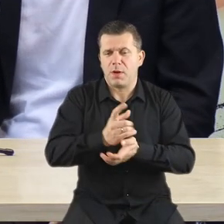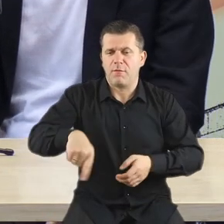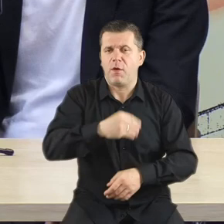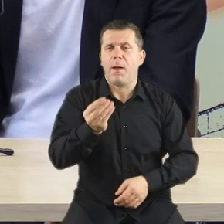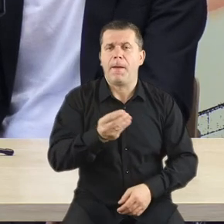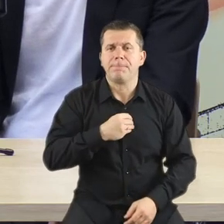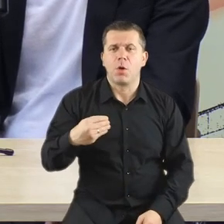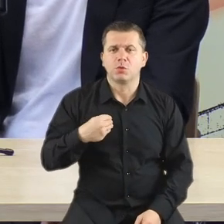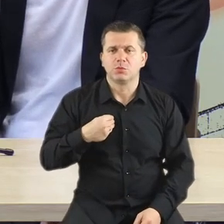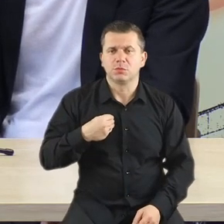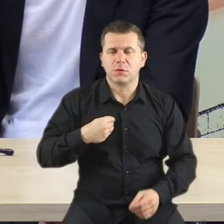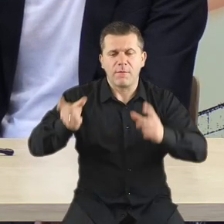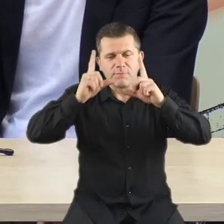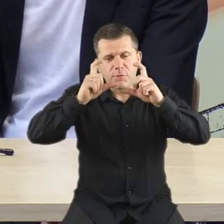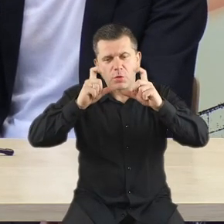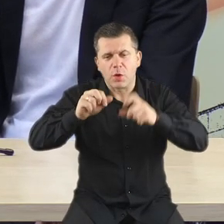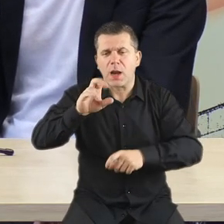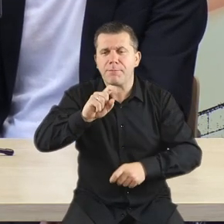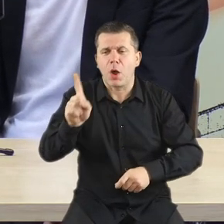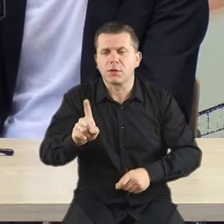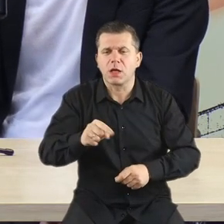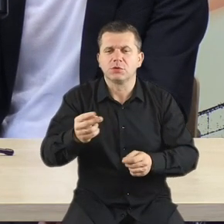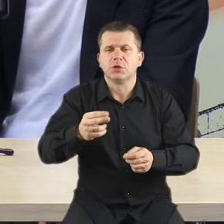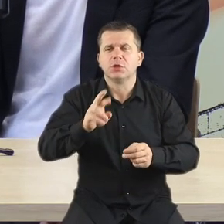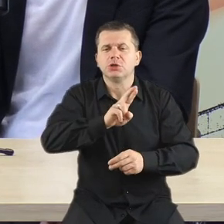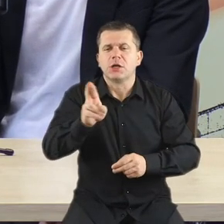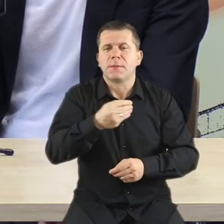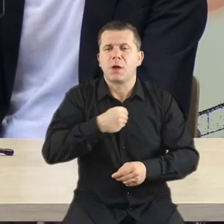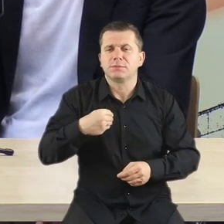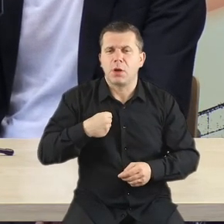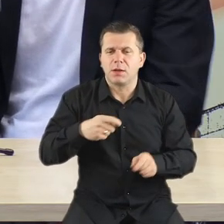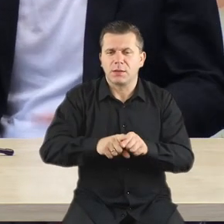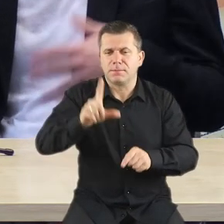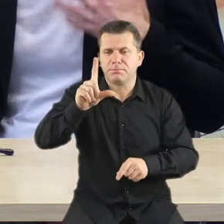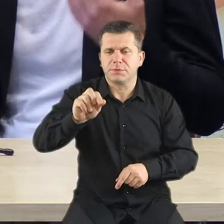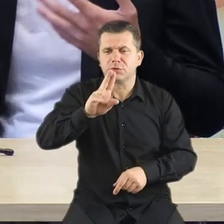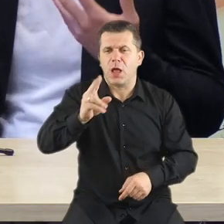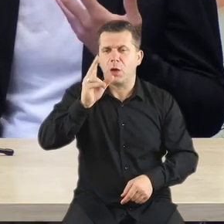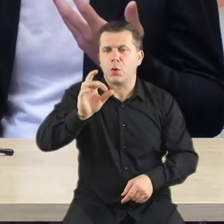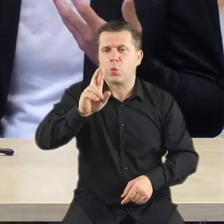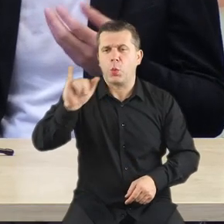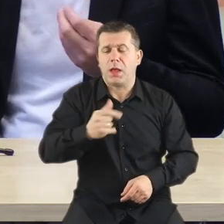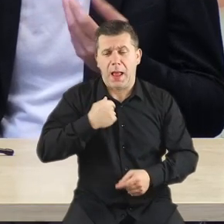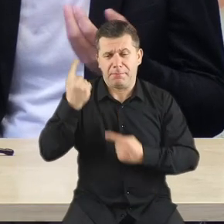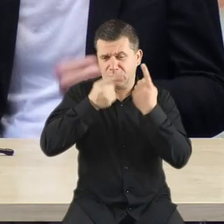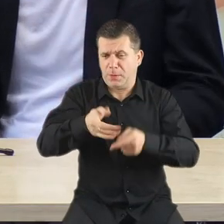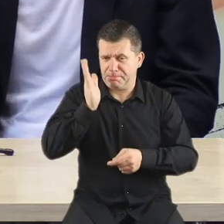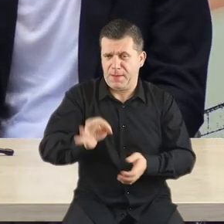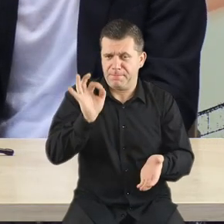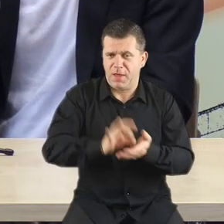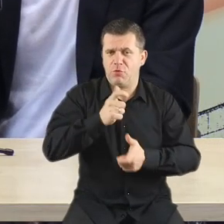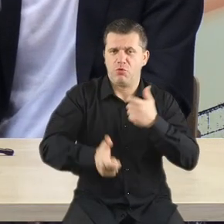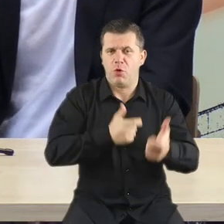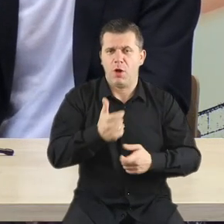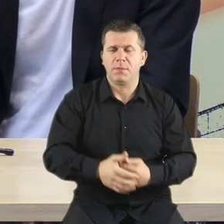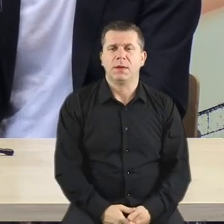Polsce fotoreportaże w Rzeczpospolitej, zdjęcia też przekroju. No tak byłem pewny, że to będę robił. Zwłaszcza, że